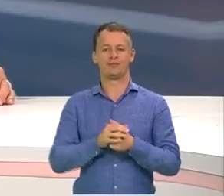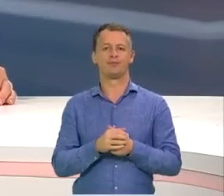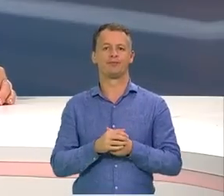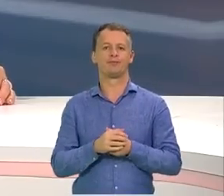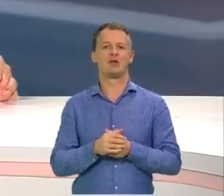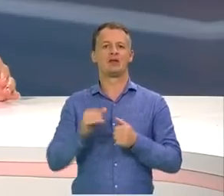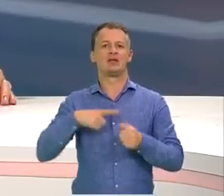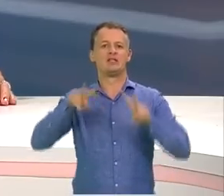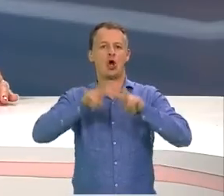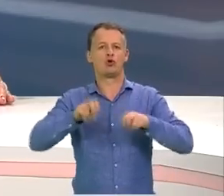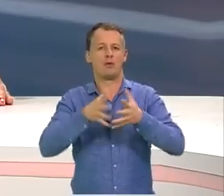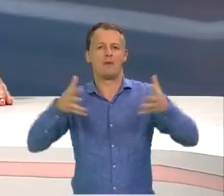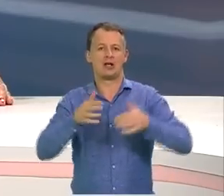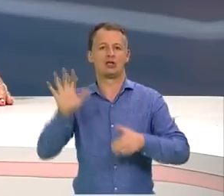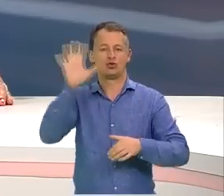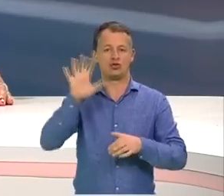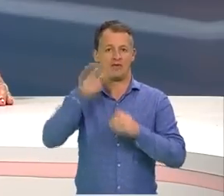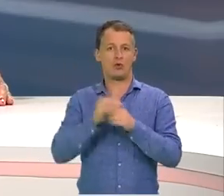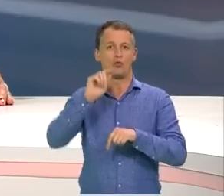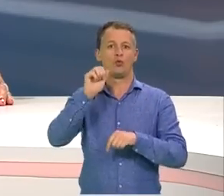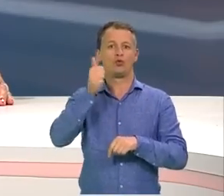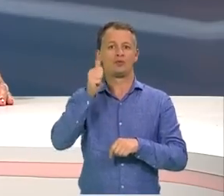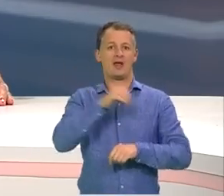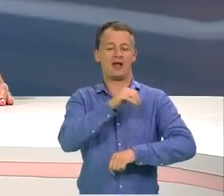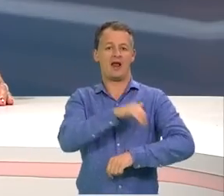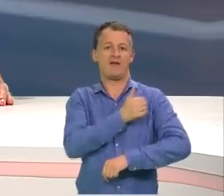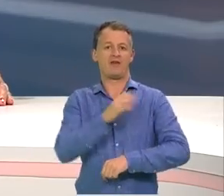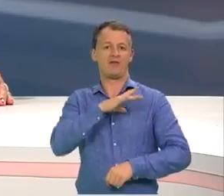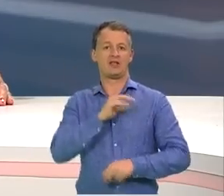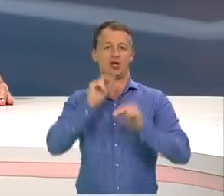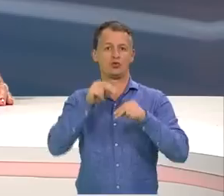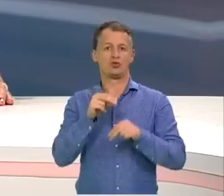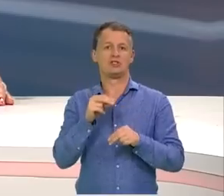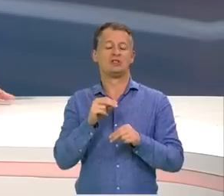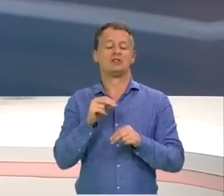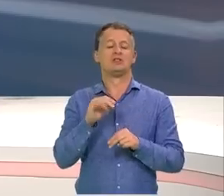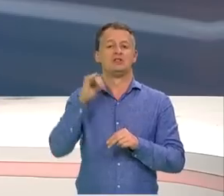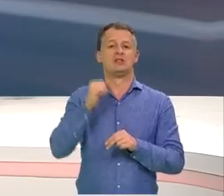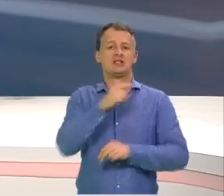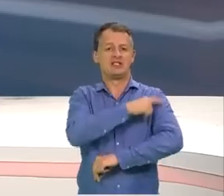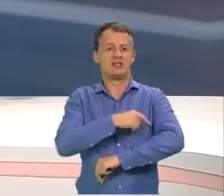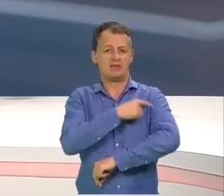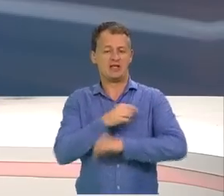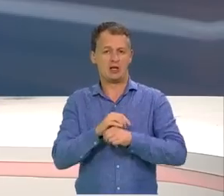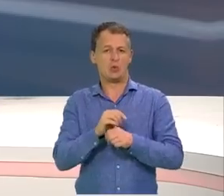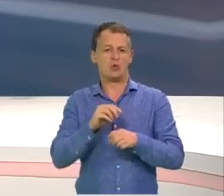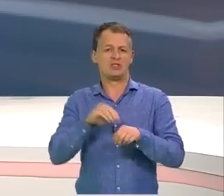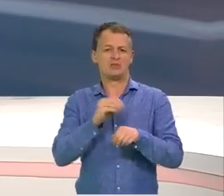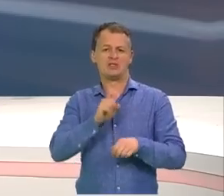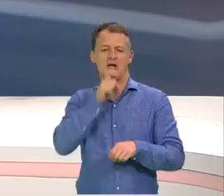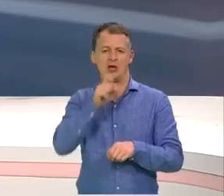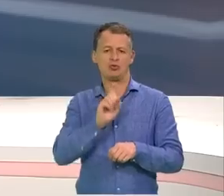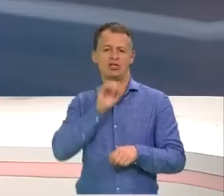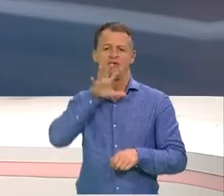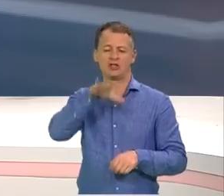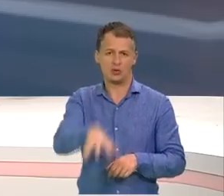Este anchetă de amploare la Suceava după ce 11 elevi din Franța au ajuns la spital cu stări de rău și vărsături. Copiii au venit într-un schimb de experiență în